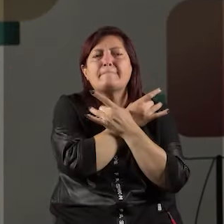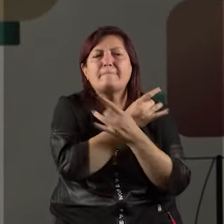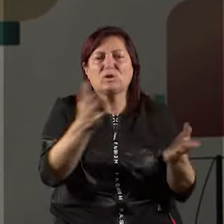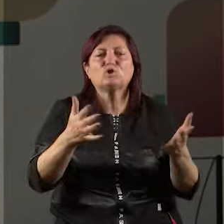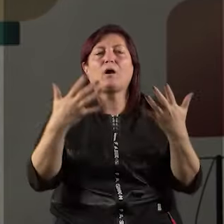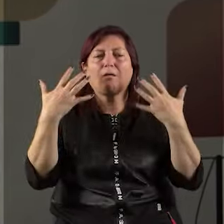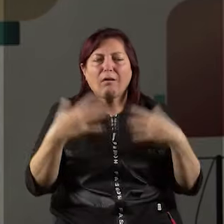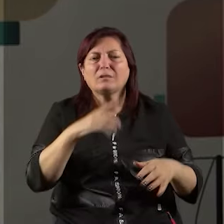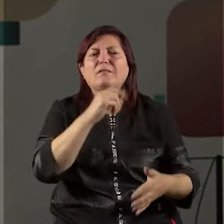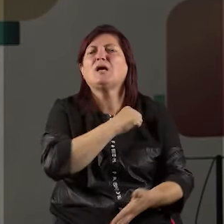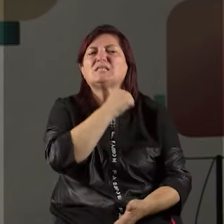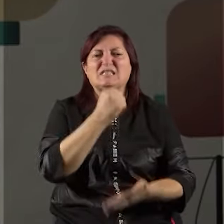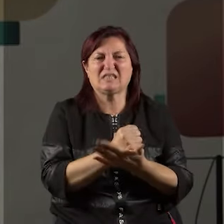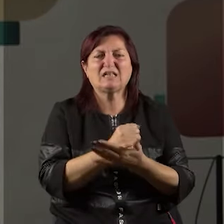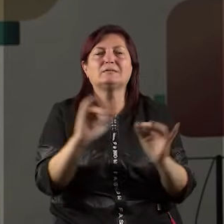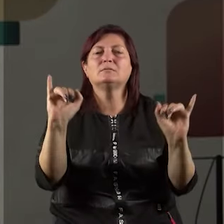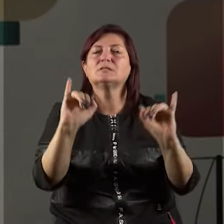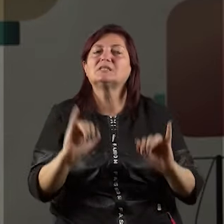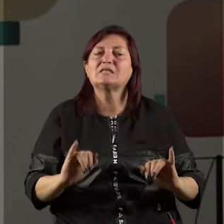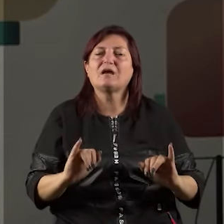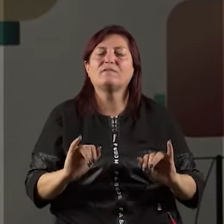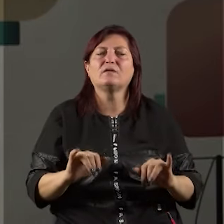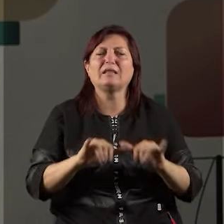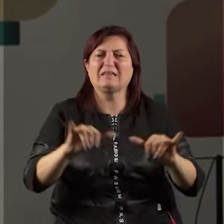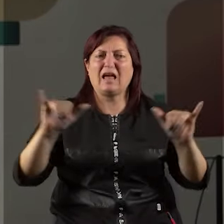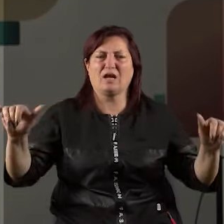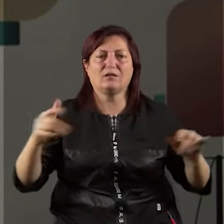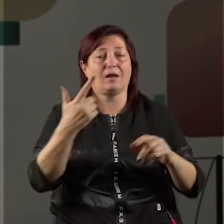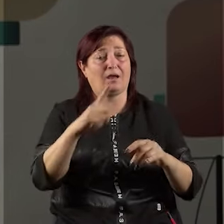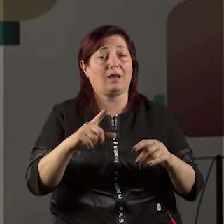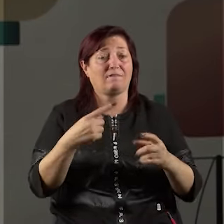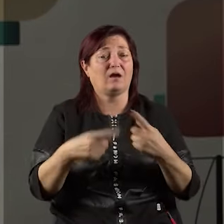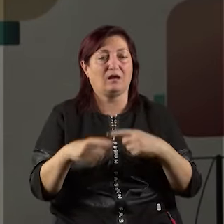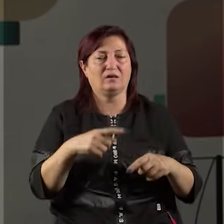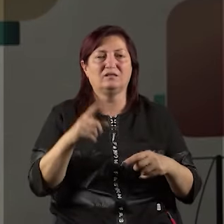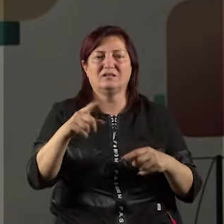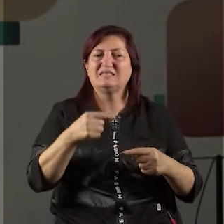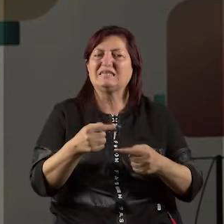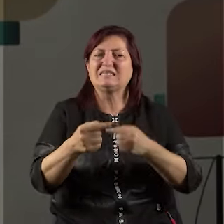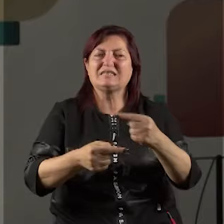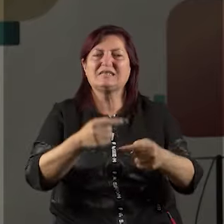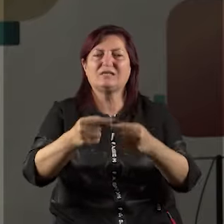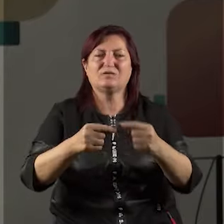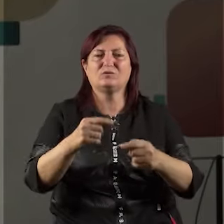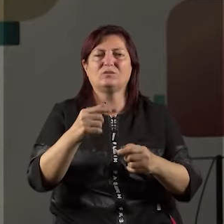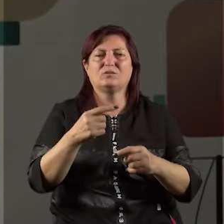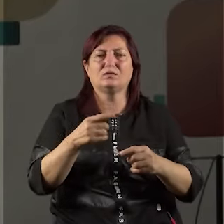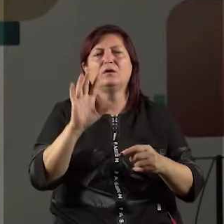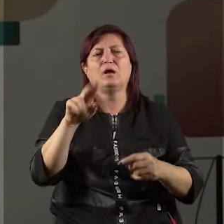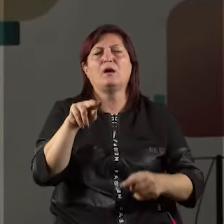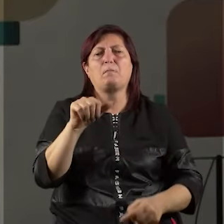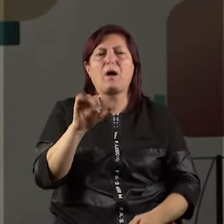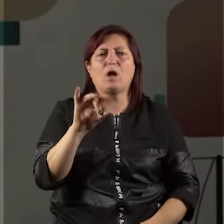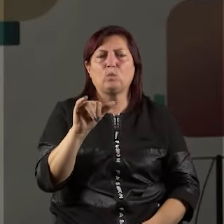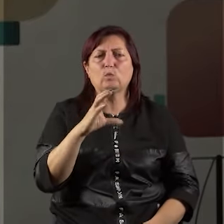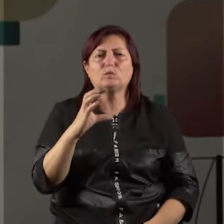արդեն հաստատագրված ձևերը, տարածումը եւ այլն եւ այլն։ Այն սերունդները, որոնց անունները տալիս են, Պարուսևակի 100